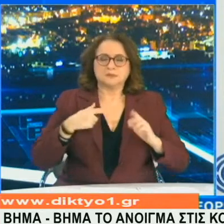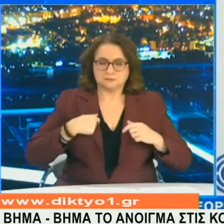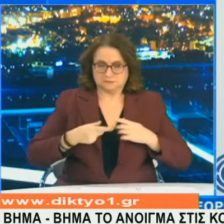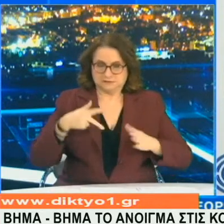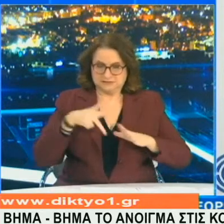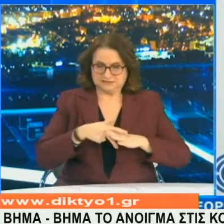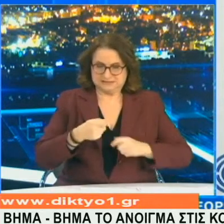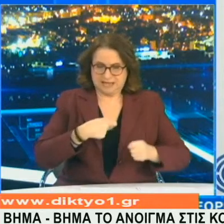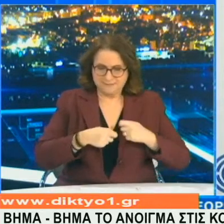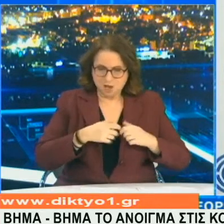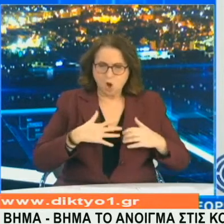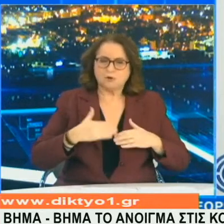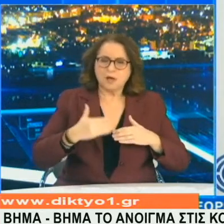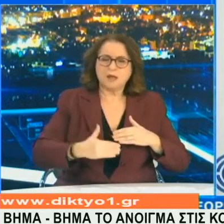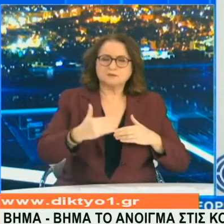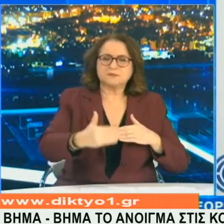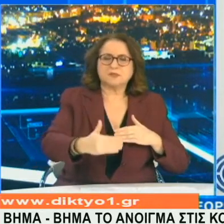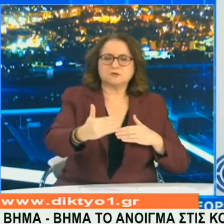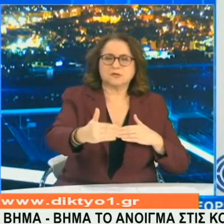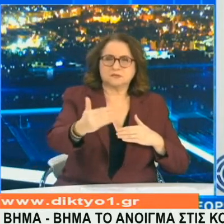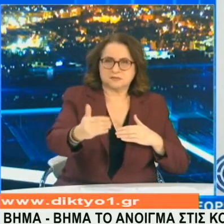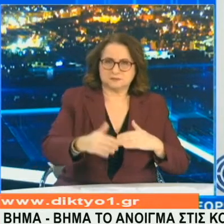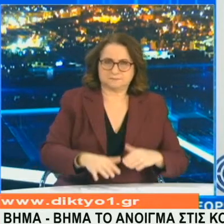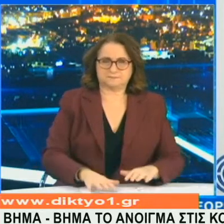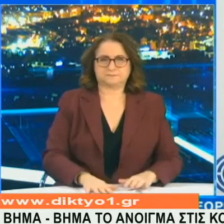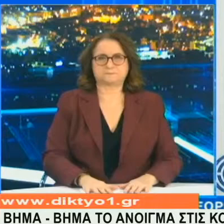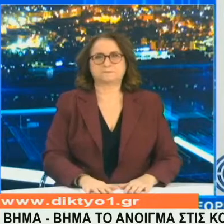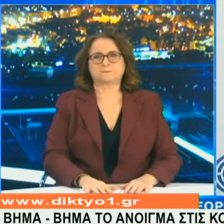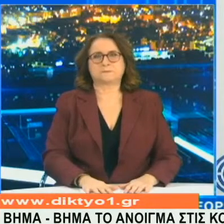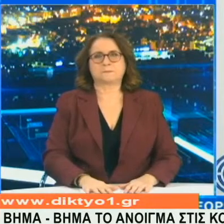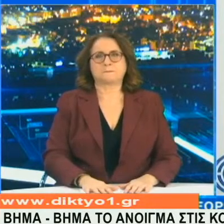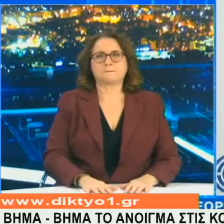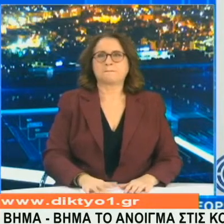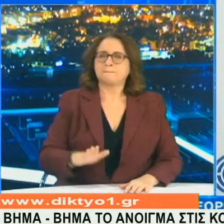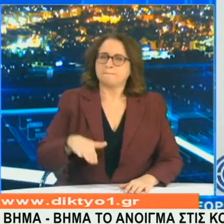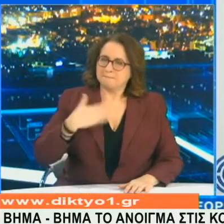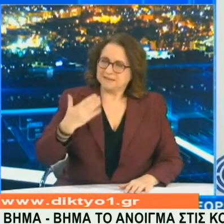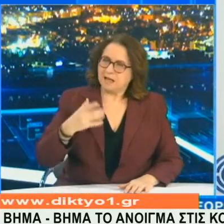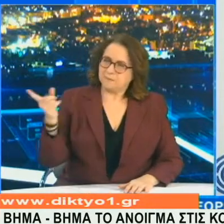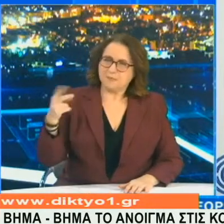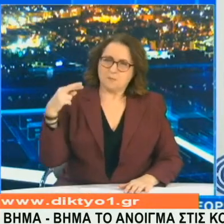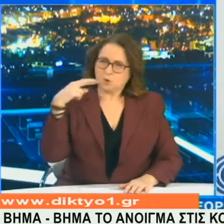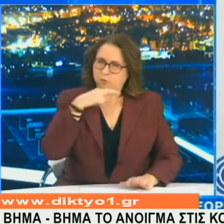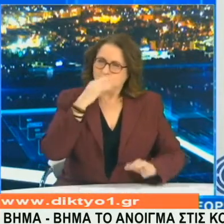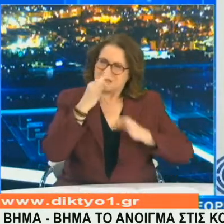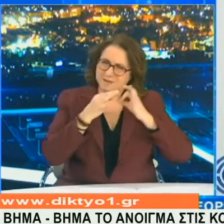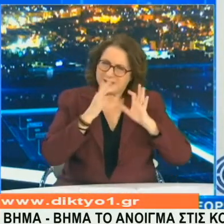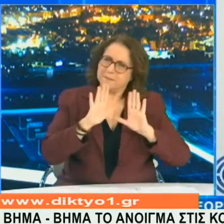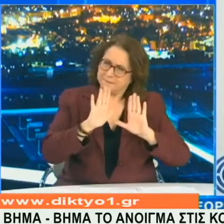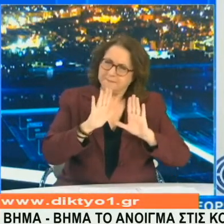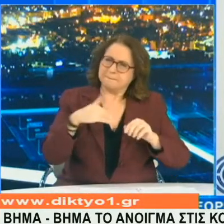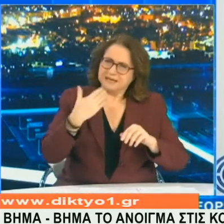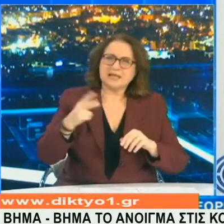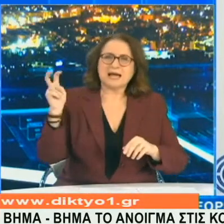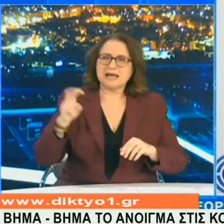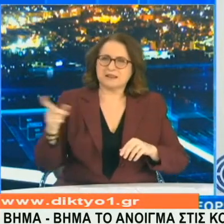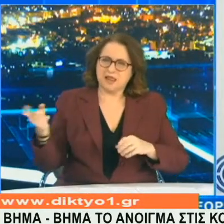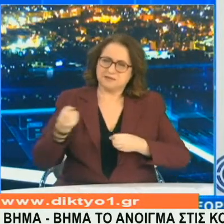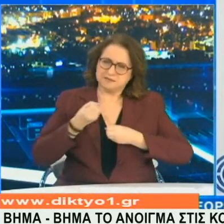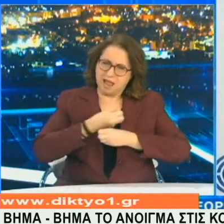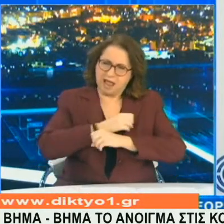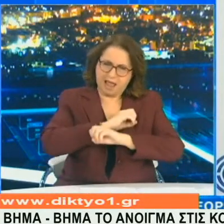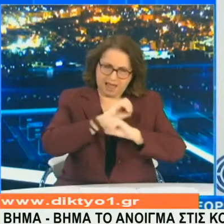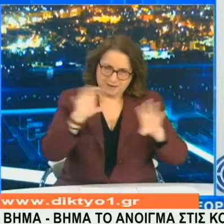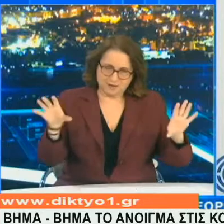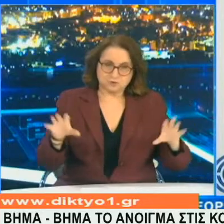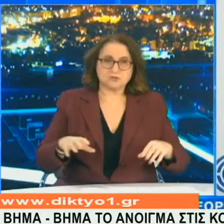Ο κ. Πρωθυπουργός έχει μιλήσει για τα πρόσμα, θα τα πει ο κ. Χαρδαλιάς στη συνέχεια. Στις περιοχές που είναι αυξημένου κινδύνου, στις περιοχές